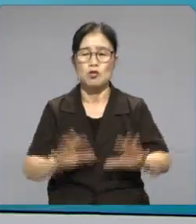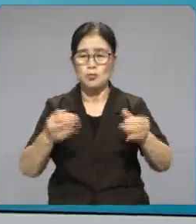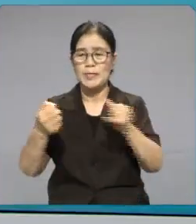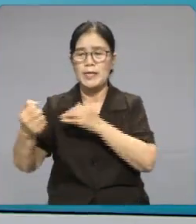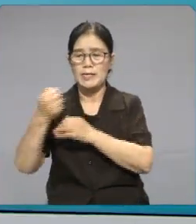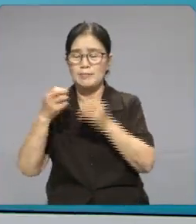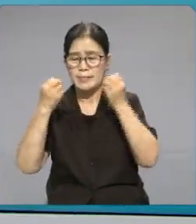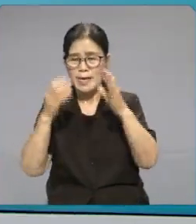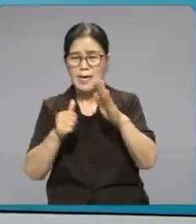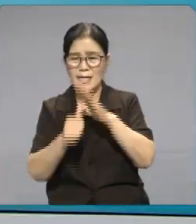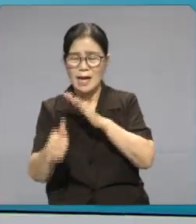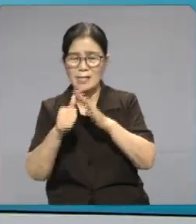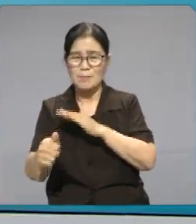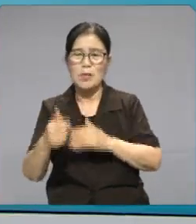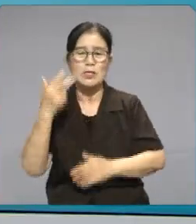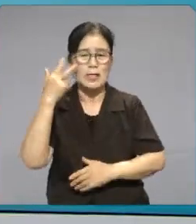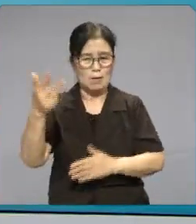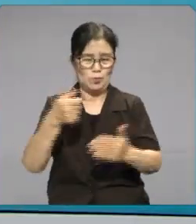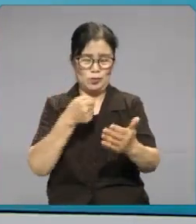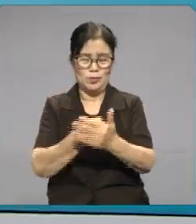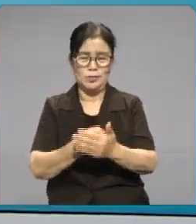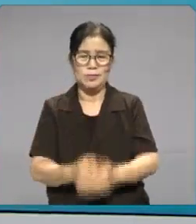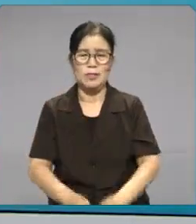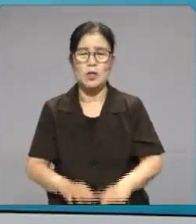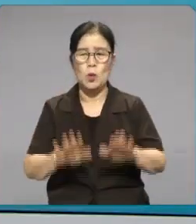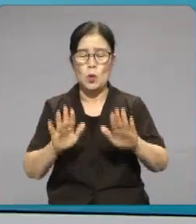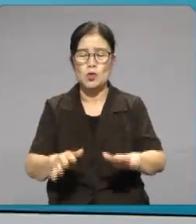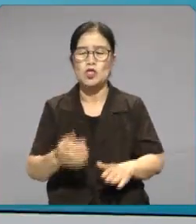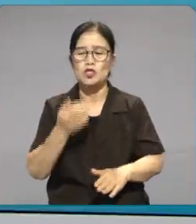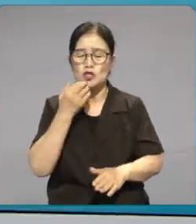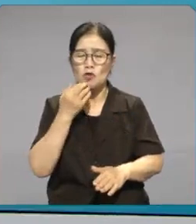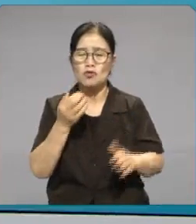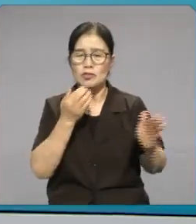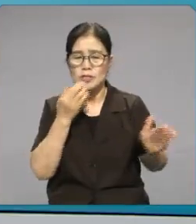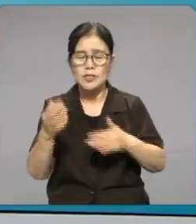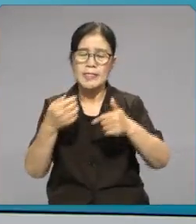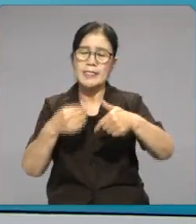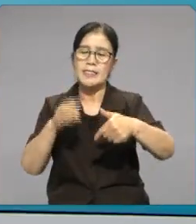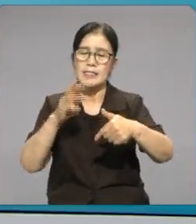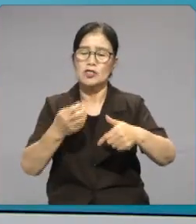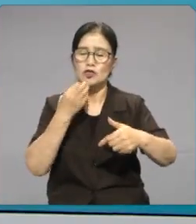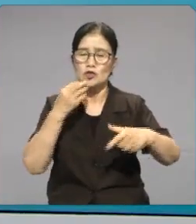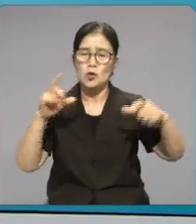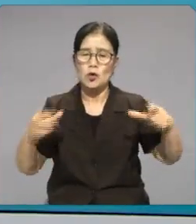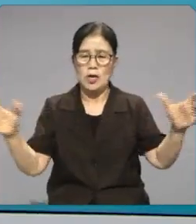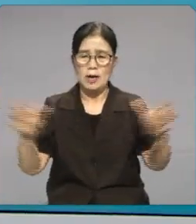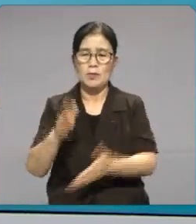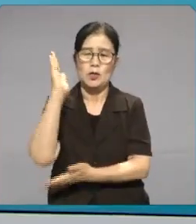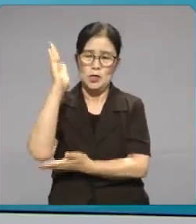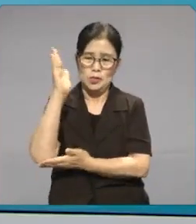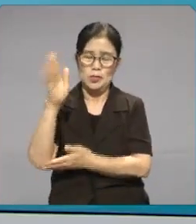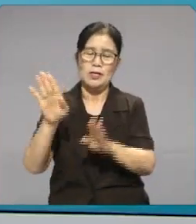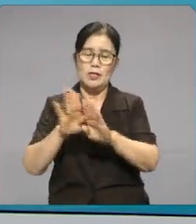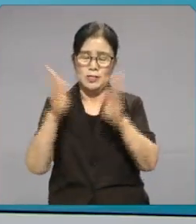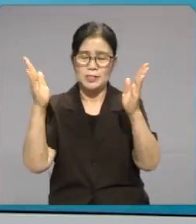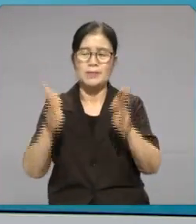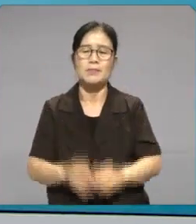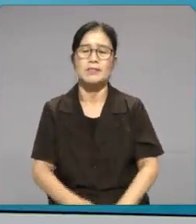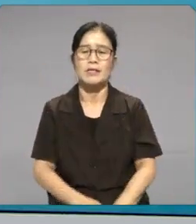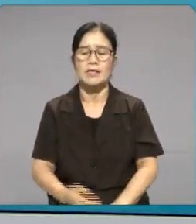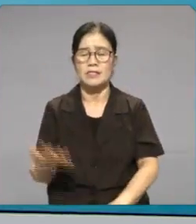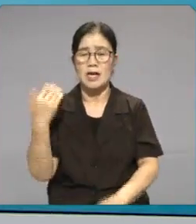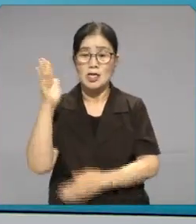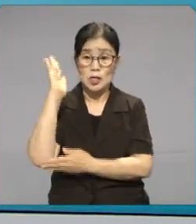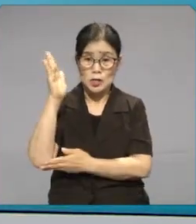국민의힘 새 당대표가 다음 주 결정됩니다. 오늘 서울과 경기, 인천, 수도권 합동연설회가 열렸는데요.